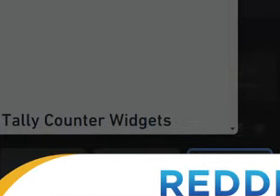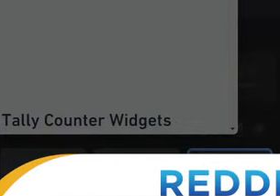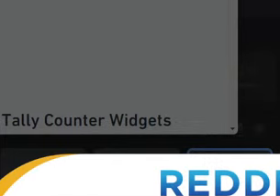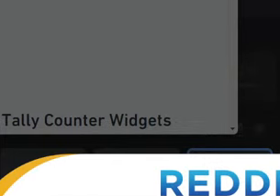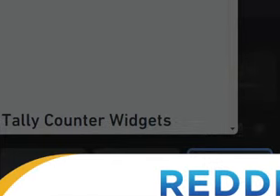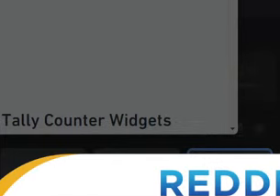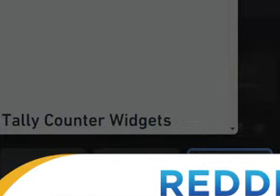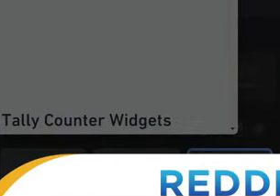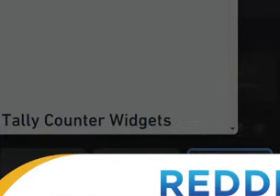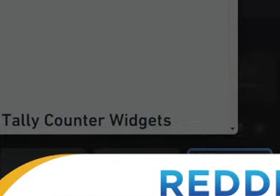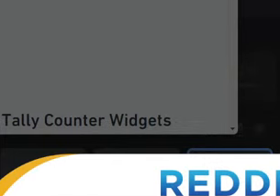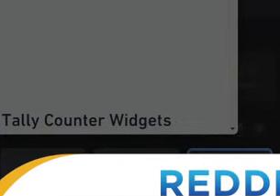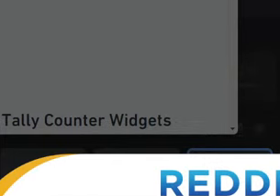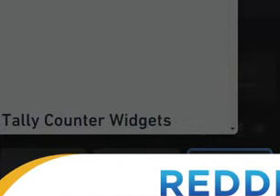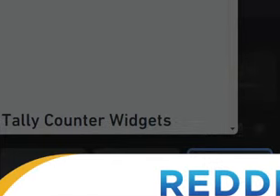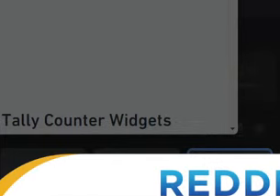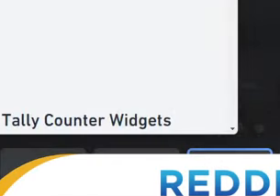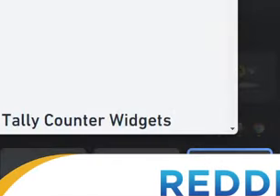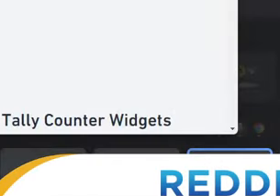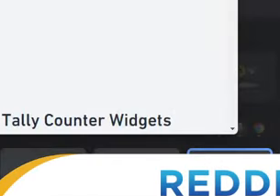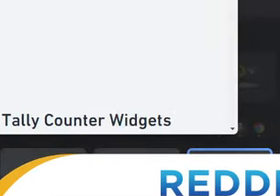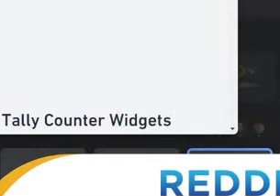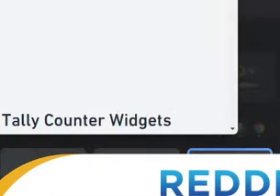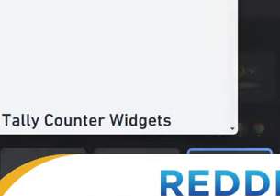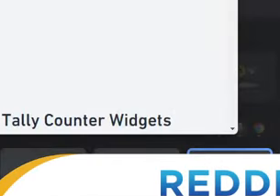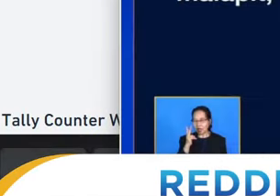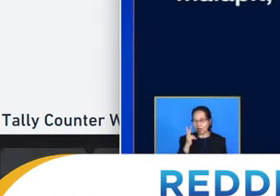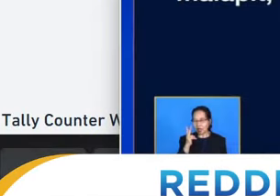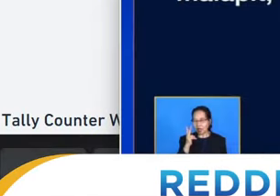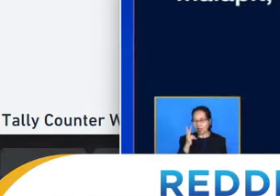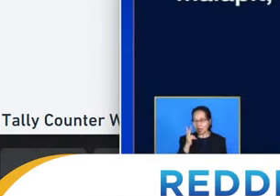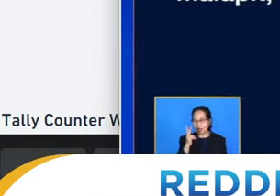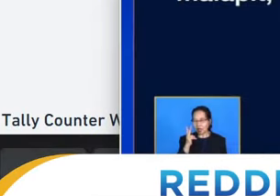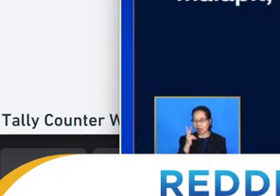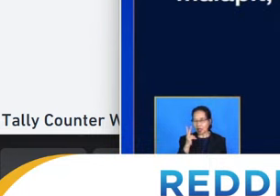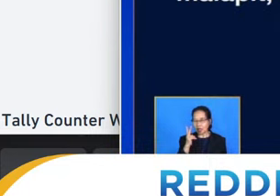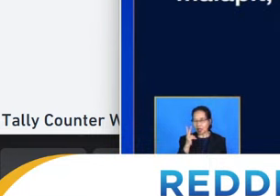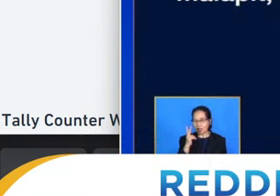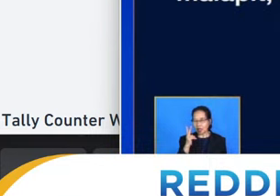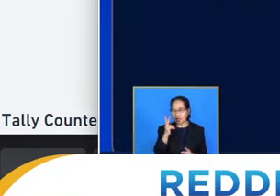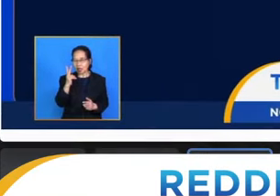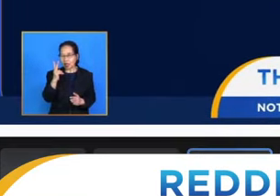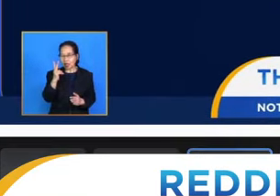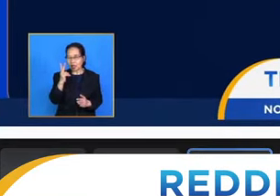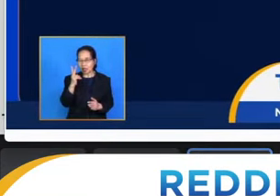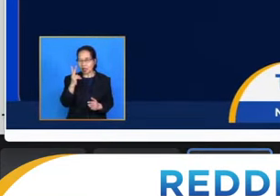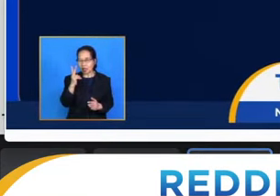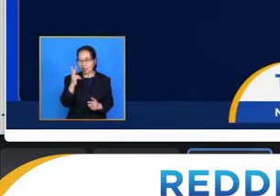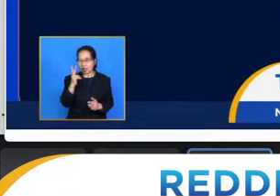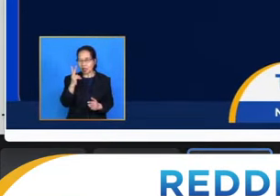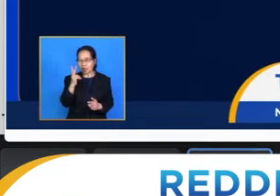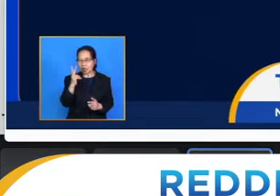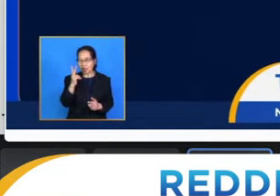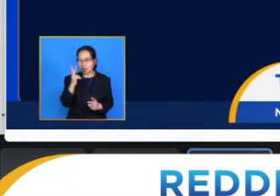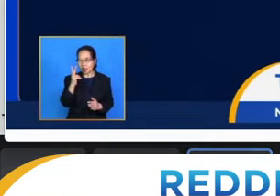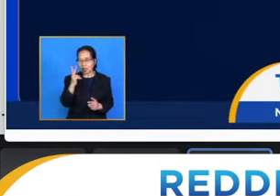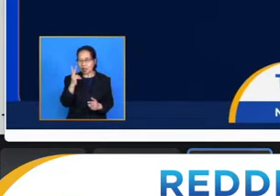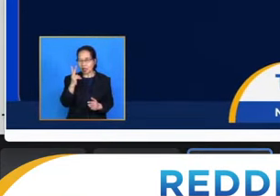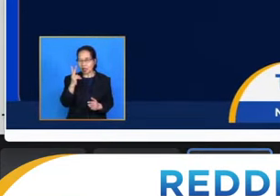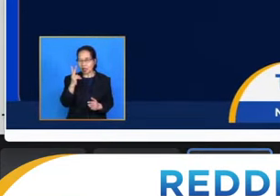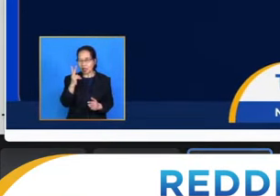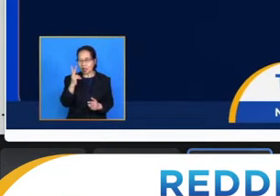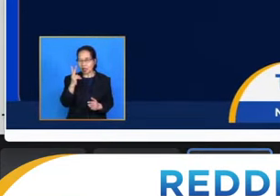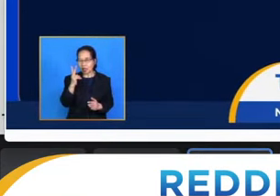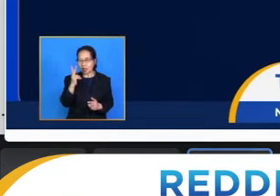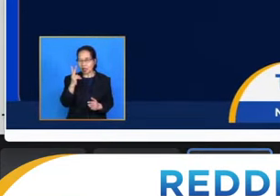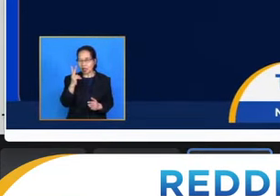nila ko-obserbahan nila yung attendance kung okay ba. Pag nakita na nila na alba,